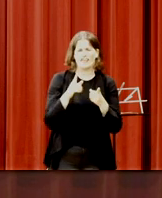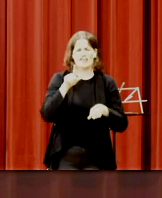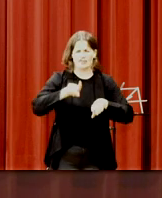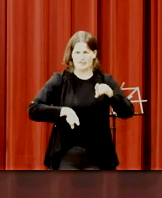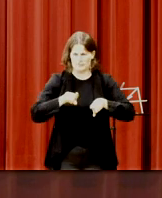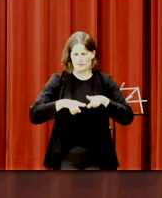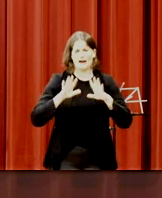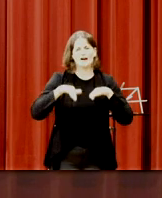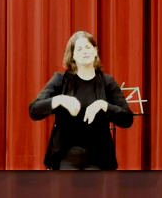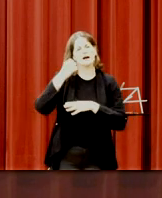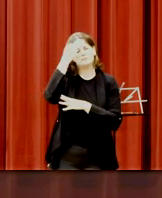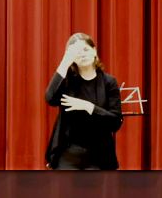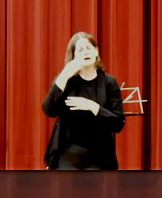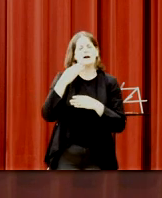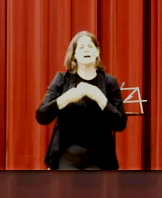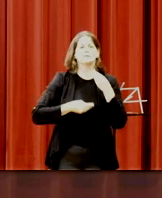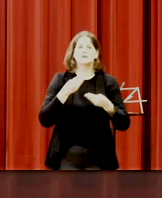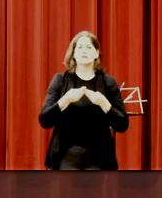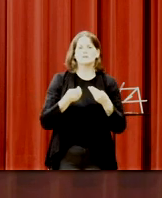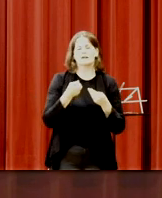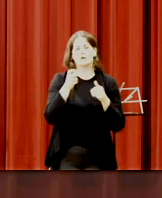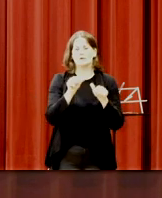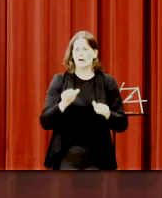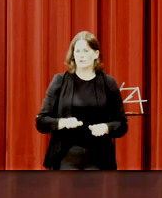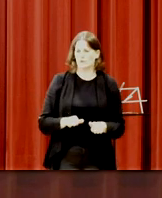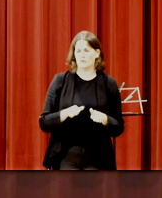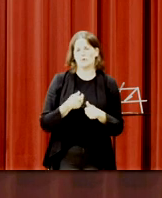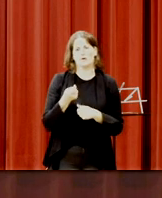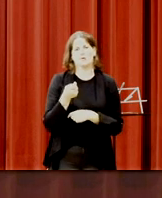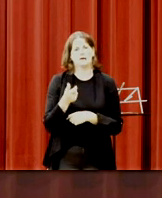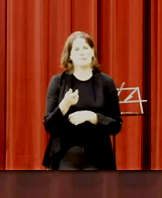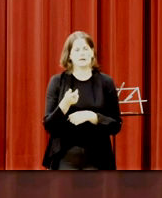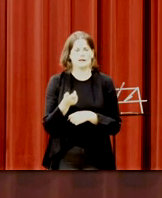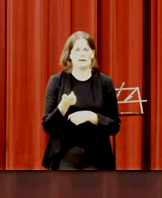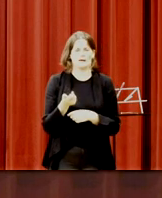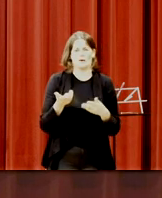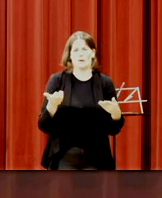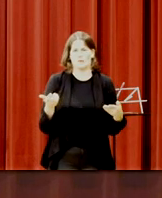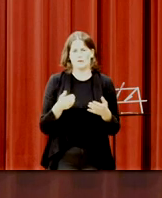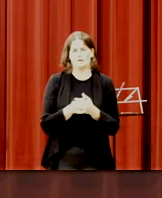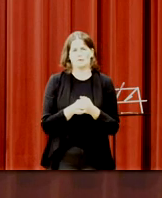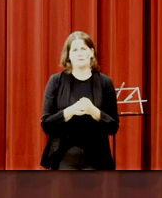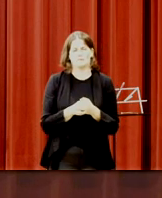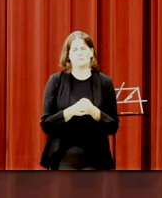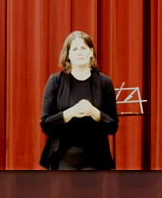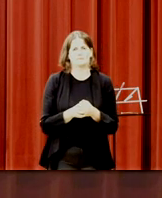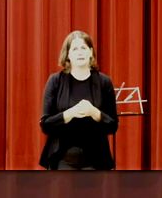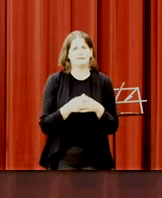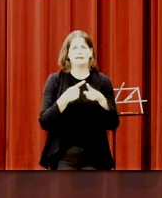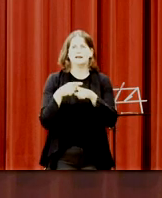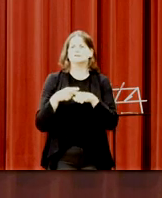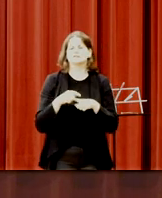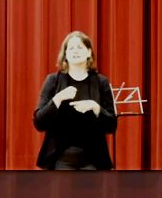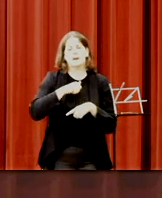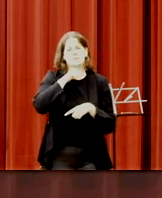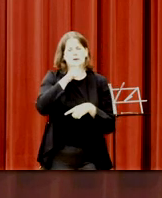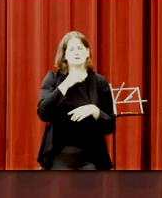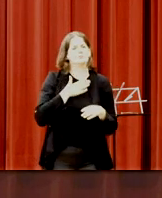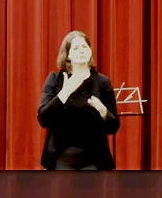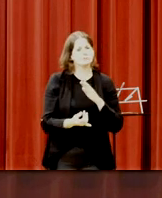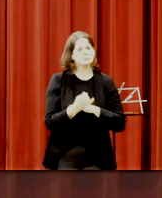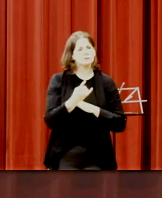de les coses pitjors que poden passar per tenir-les en alerta. I després hi ha un altre llibre que jo us recomano, que és José María Lasalle, que té un llibre